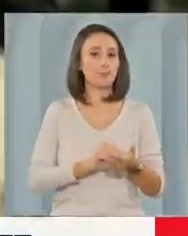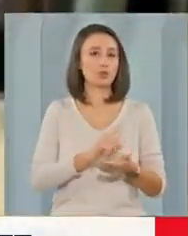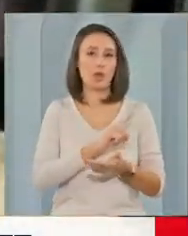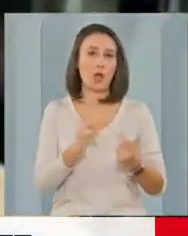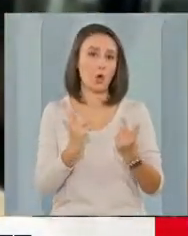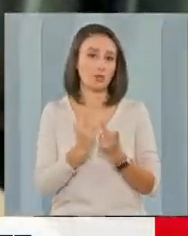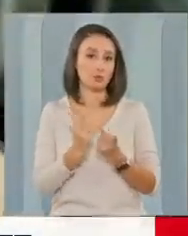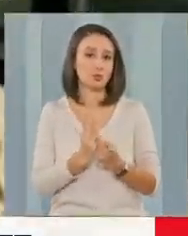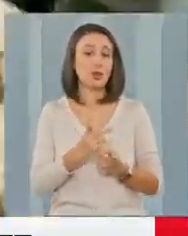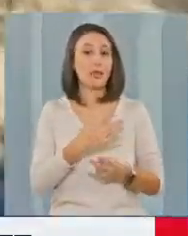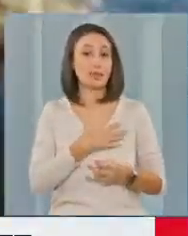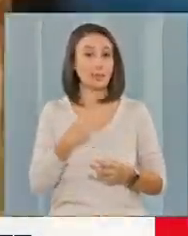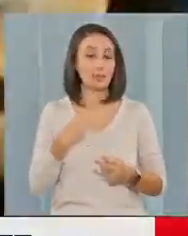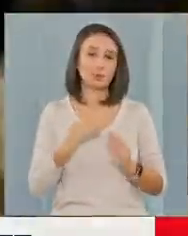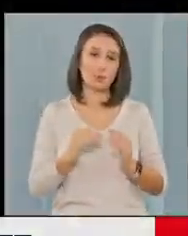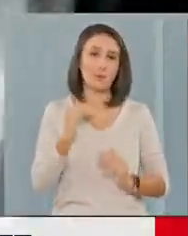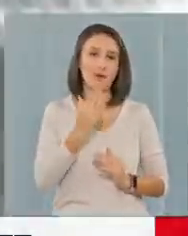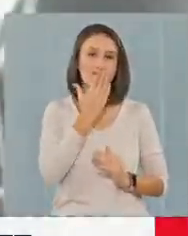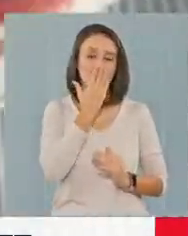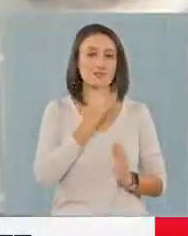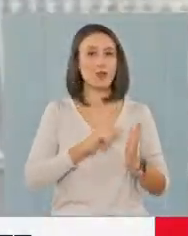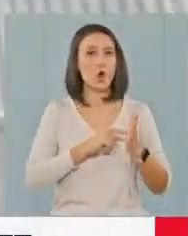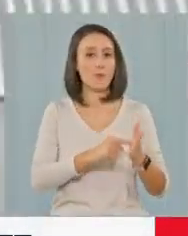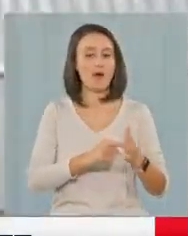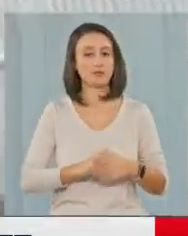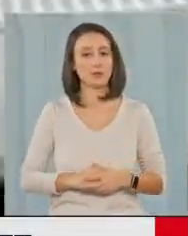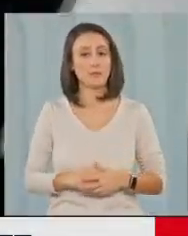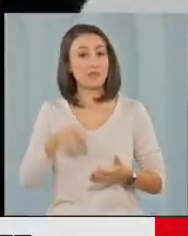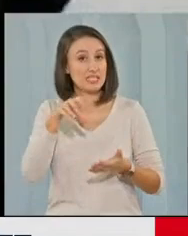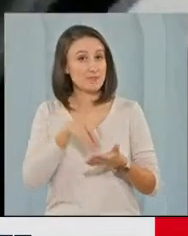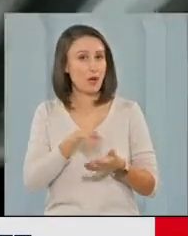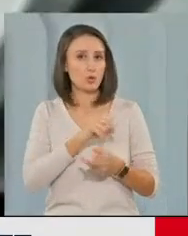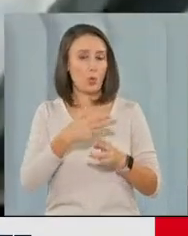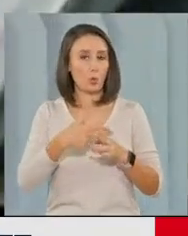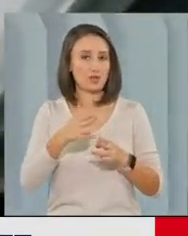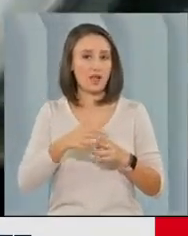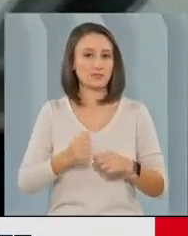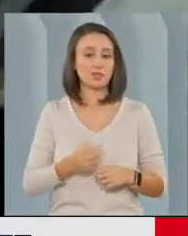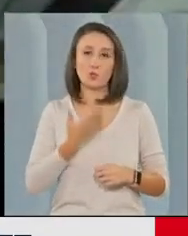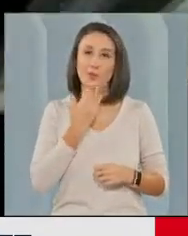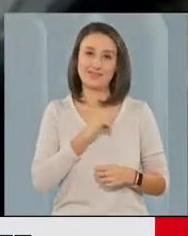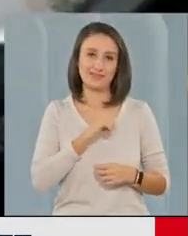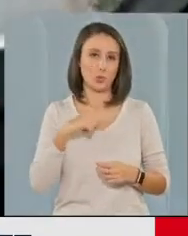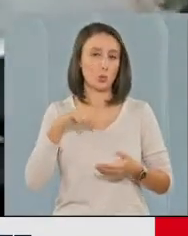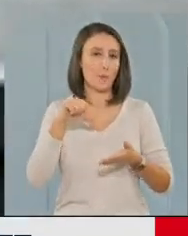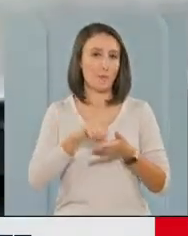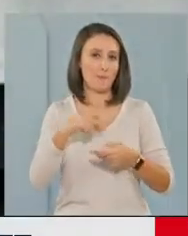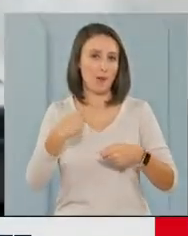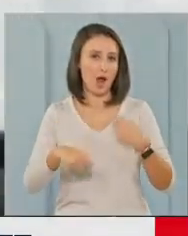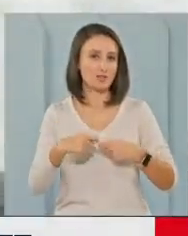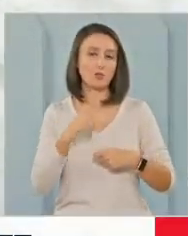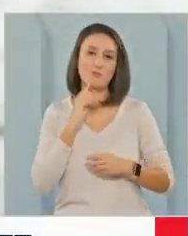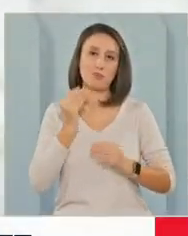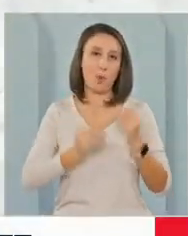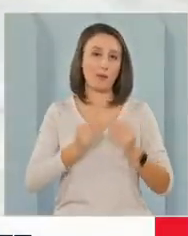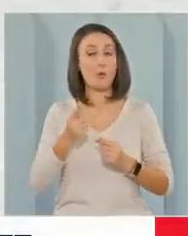necorespunzător la temperaturi mai mari decât cele recomandate în spații neigienizate nu este singurul centru comercial cu